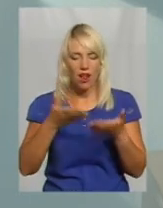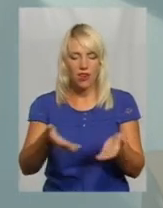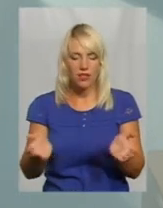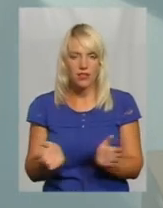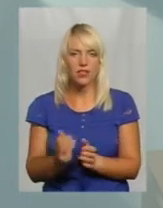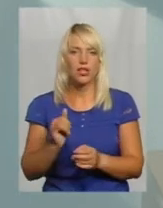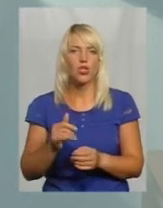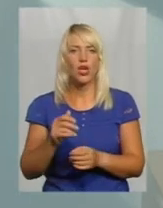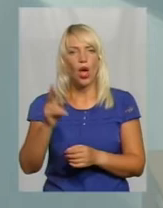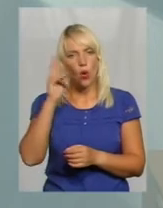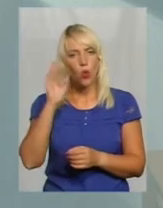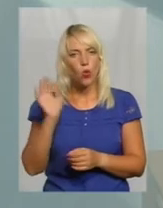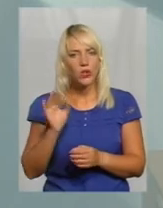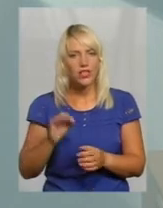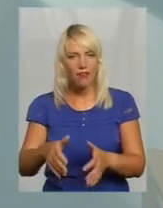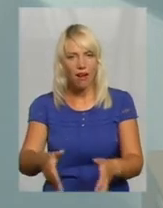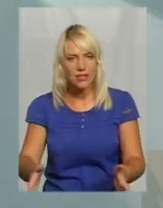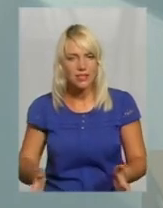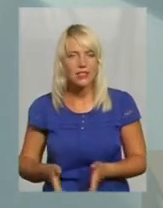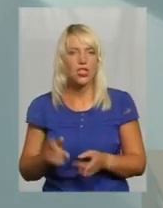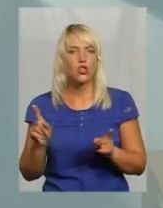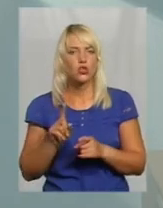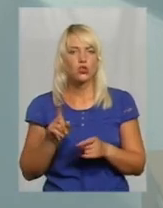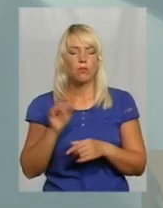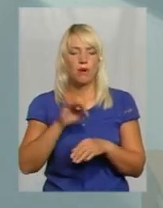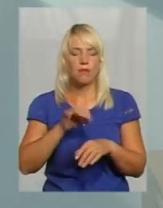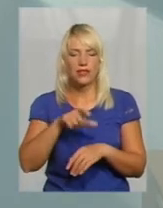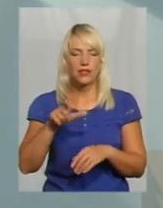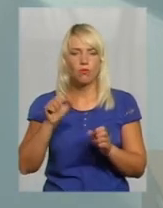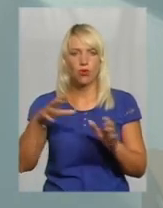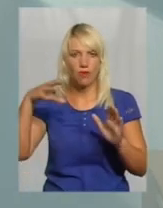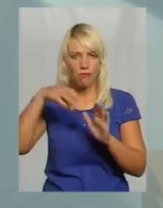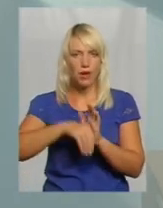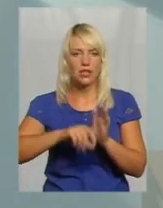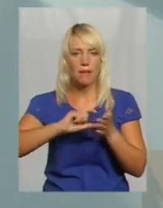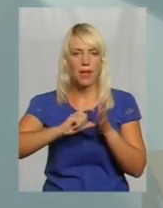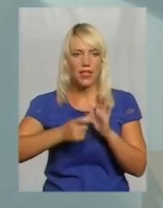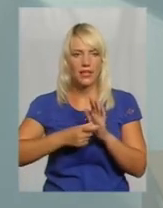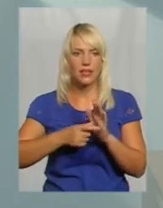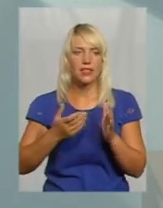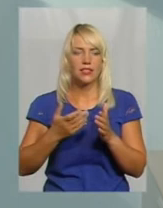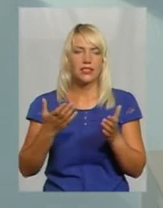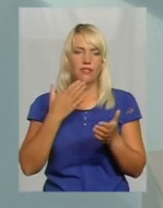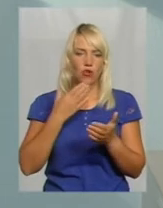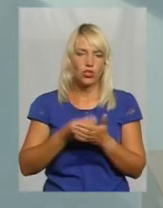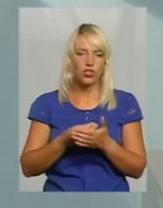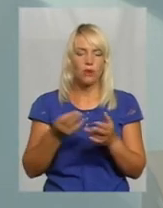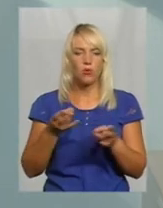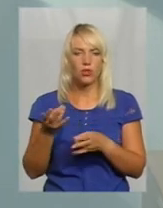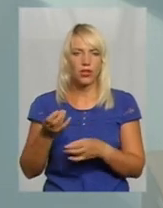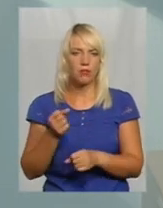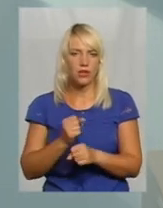унітаз. Тобто для того, щоб пацієнти могли в межах палати якісь такі свої фізіологічні потреби